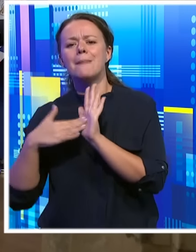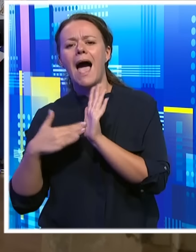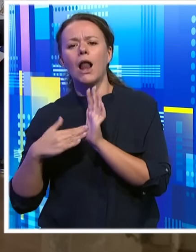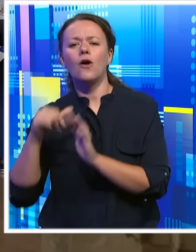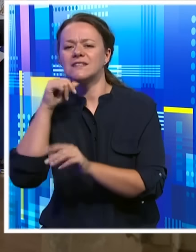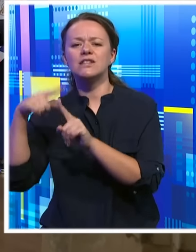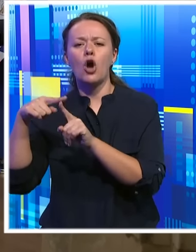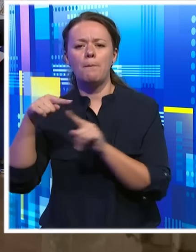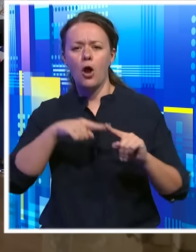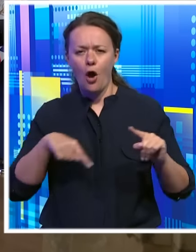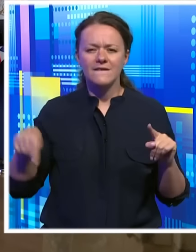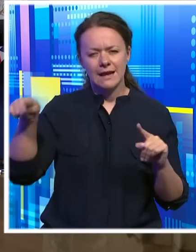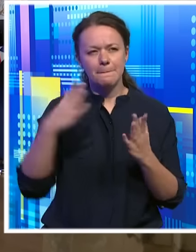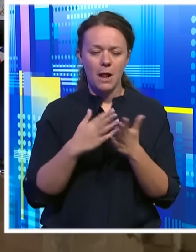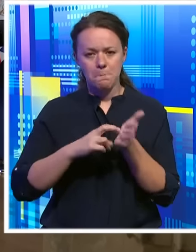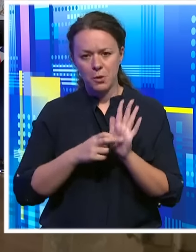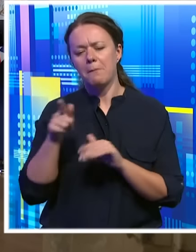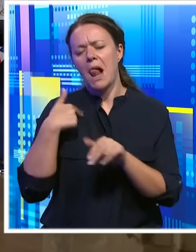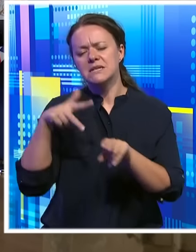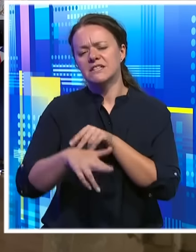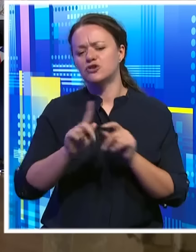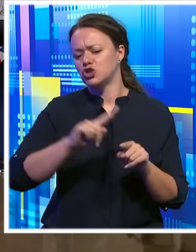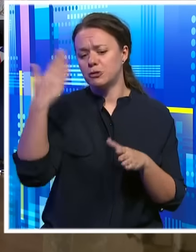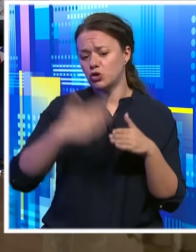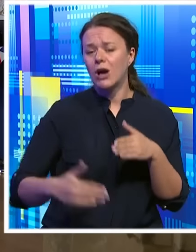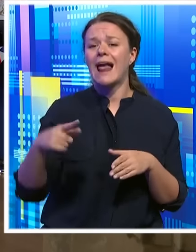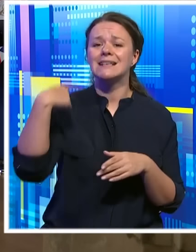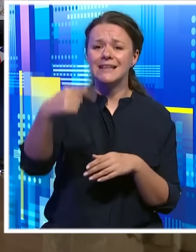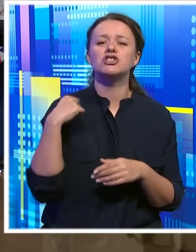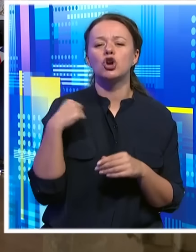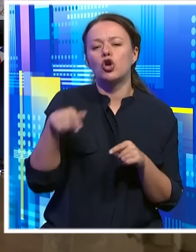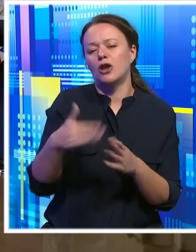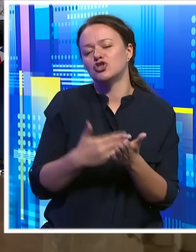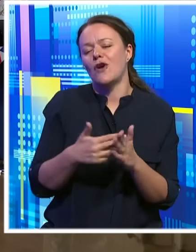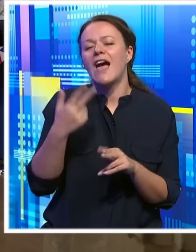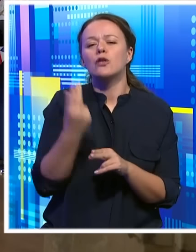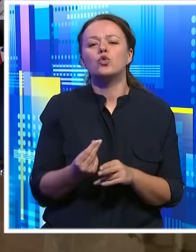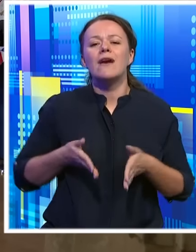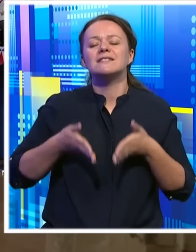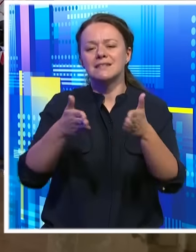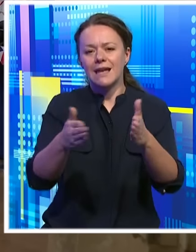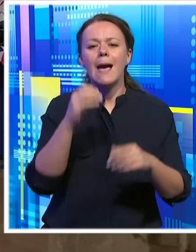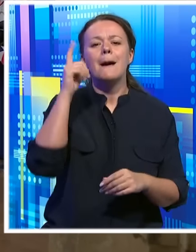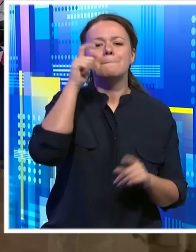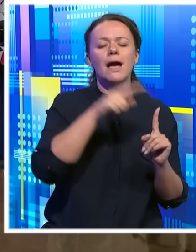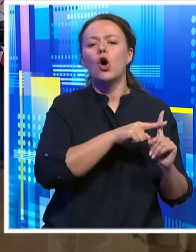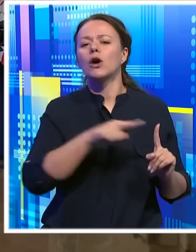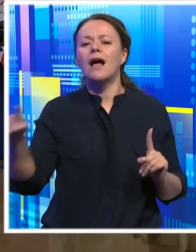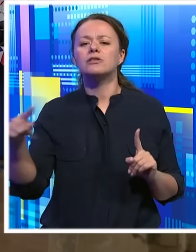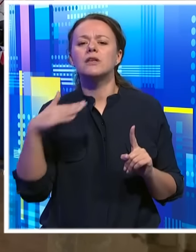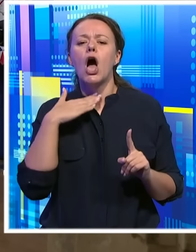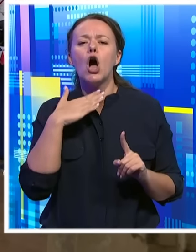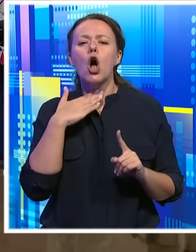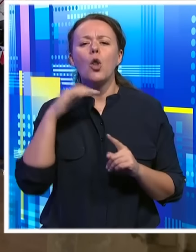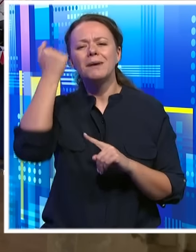Topolovnika, ali ćemo i to završiti i do kraja sledeće godine kompletan Dunavski koridor biće završen, Beograd, Golubačka tvrđava, sat i 15 minuta